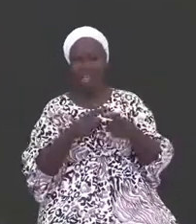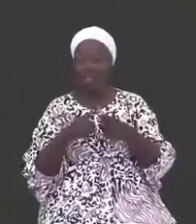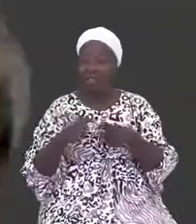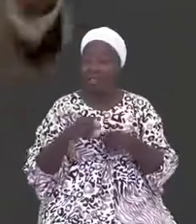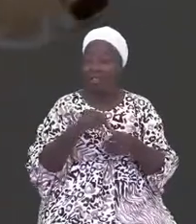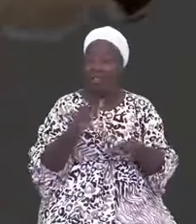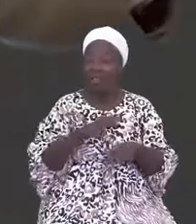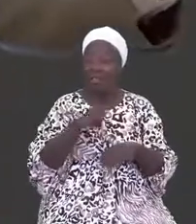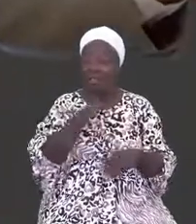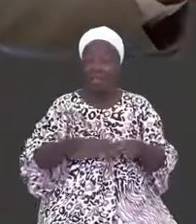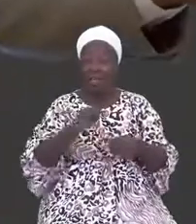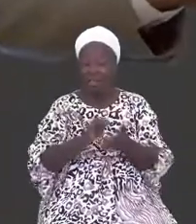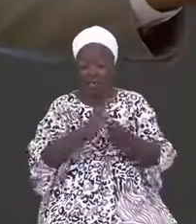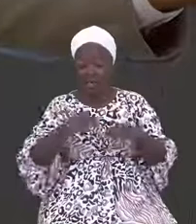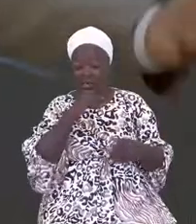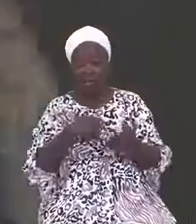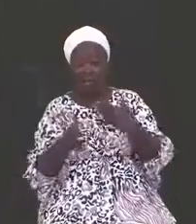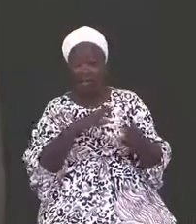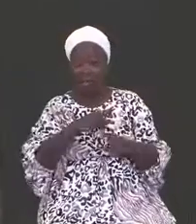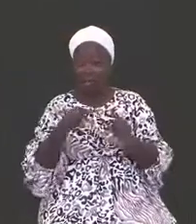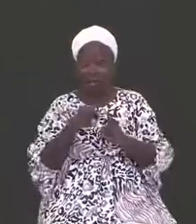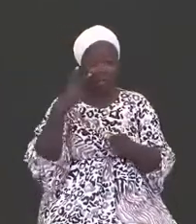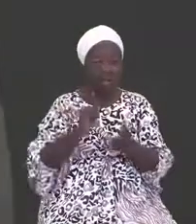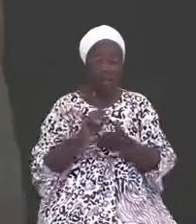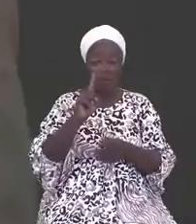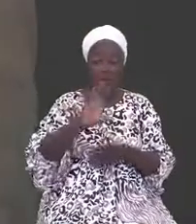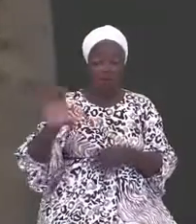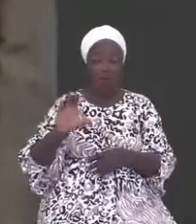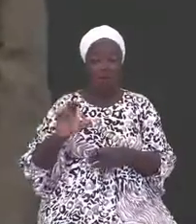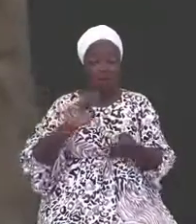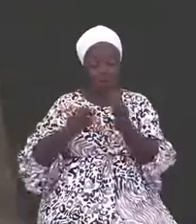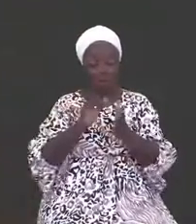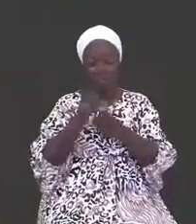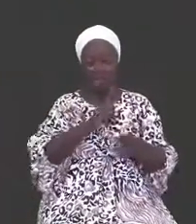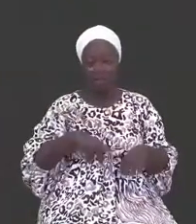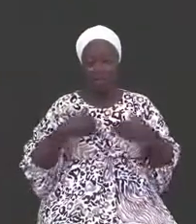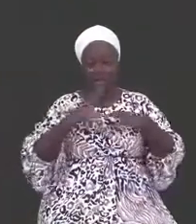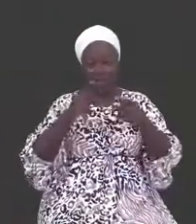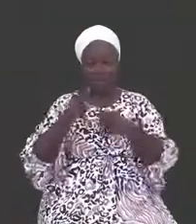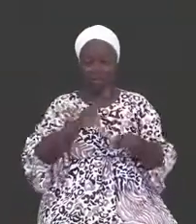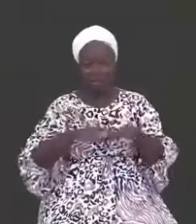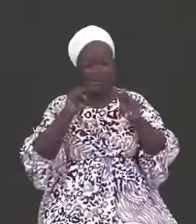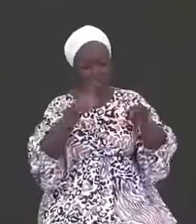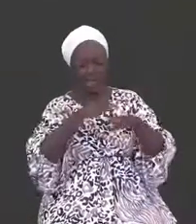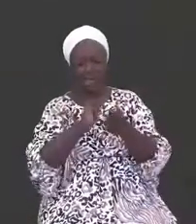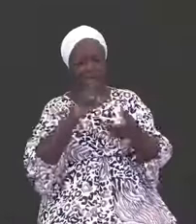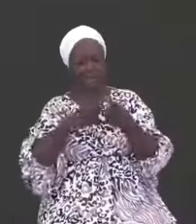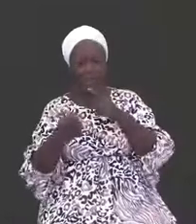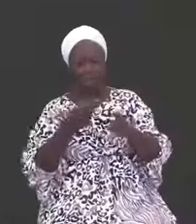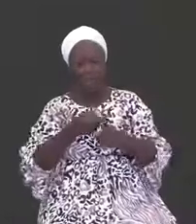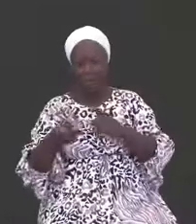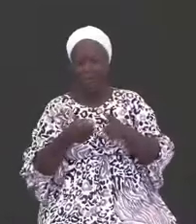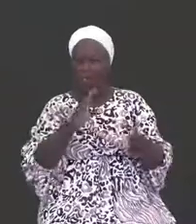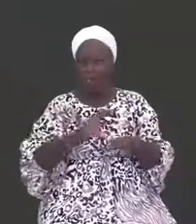ça ne compte pas quand tu vois les 100 % que Dieu t'a donné ne regarde pas les persécutions ne regardent pas